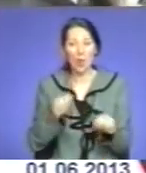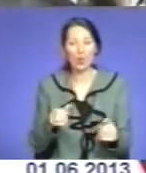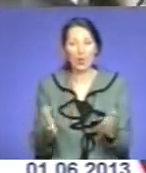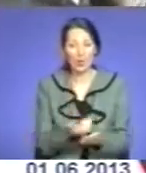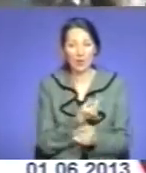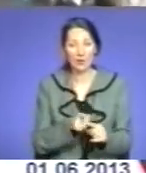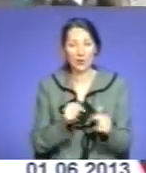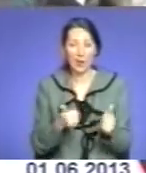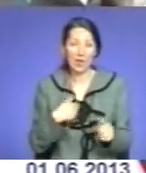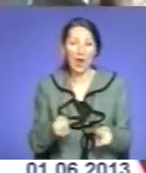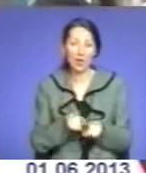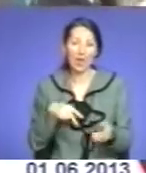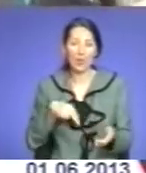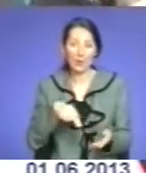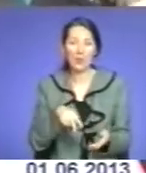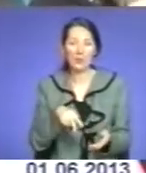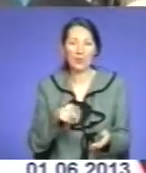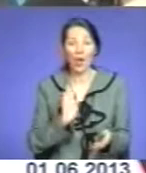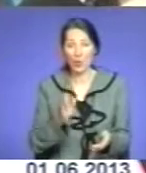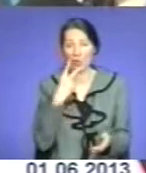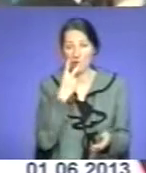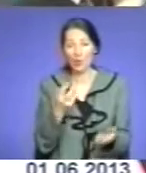я все одно пішов. Буде видно сьогодні.